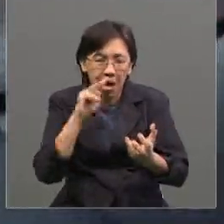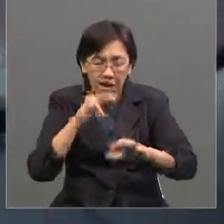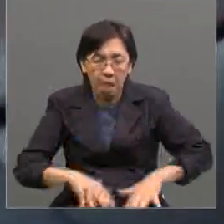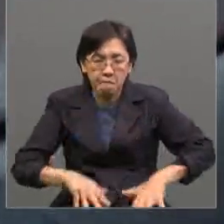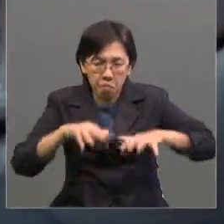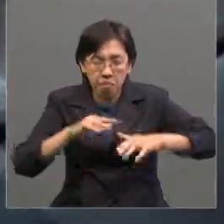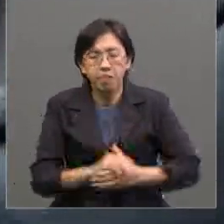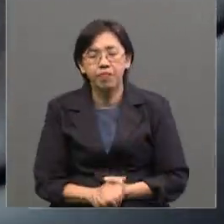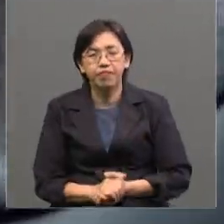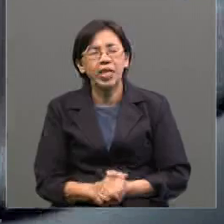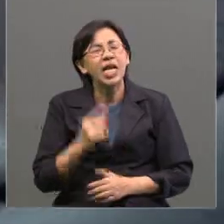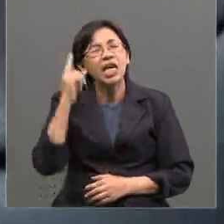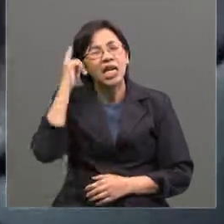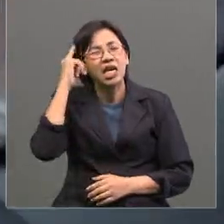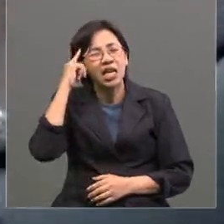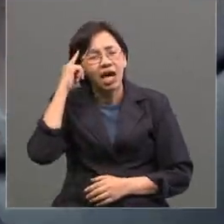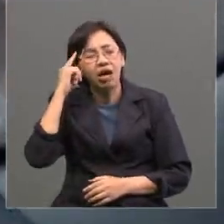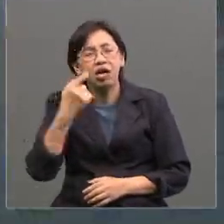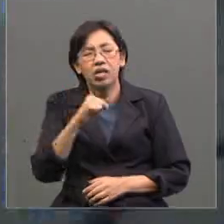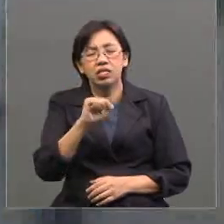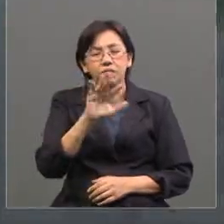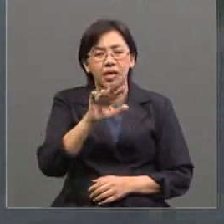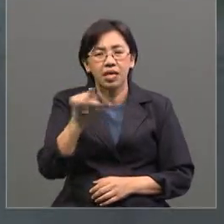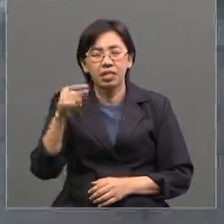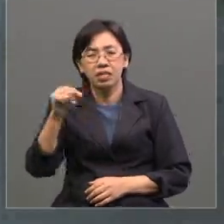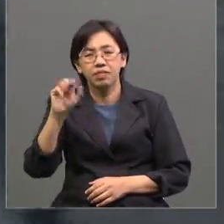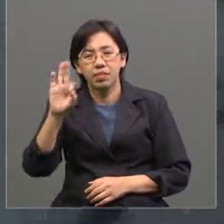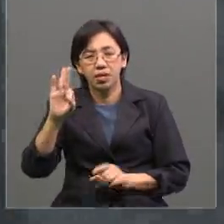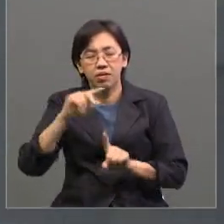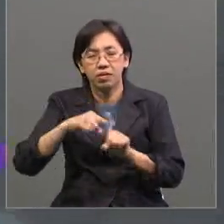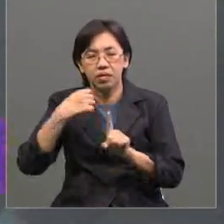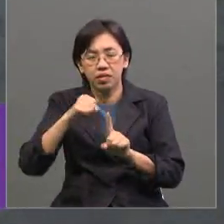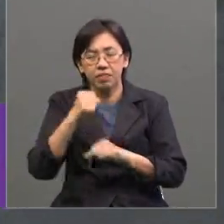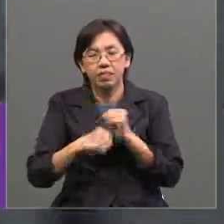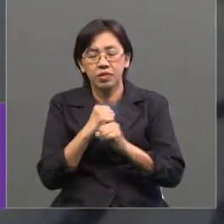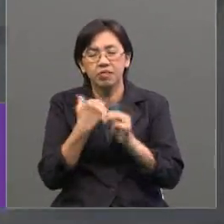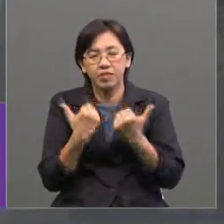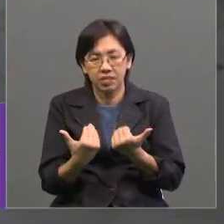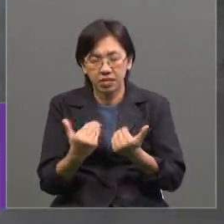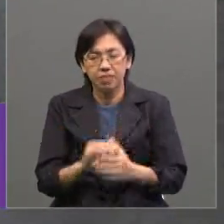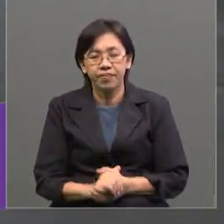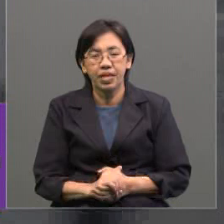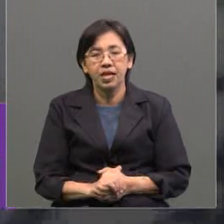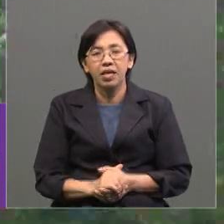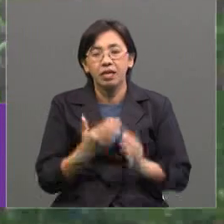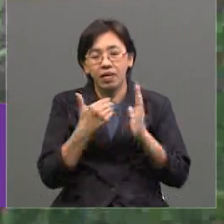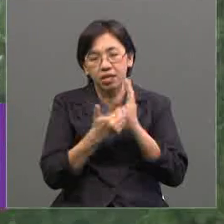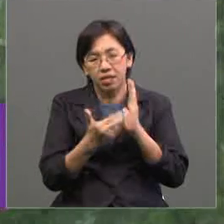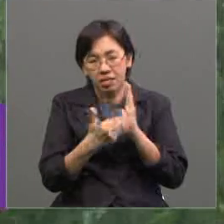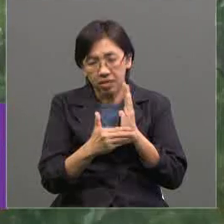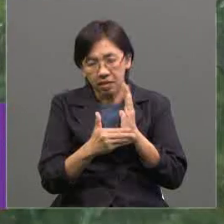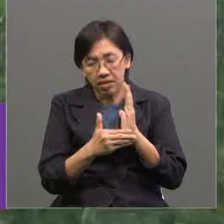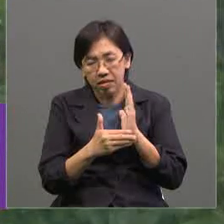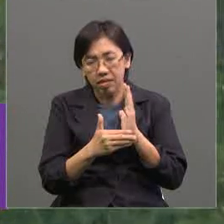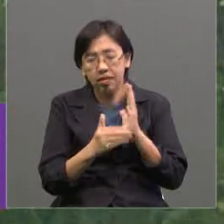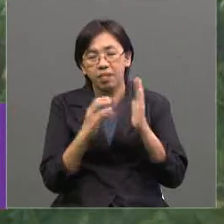ครับโดยมีการคาดการณ์นะครับว่าในช่วงวันที่15-19ตุลาคมนี้นะครับในภาคตะวันออกเฉียงเหนือตอน